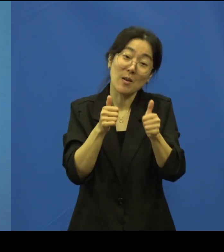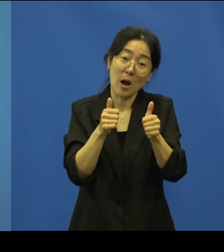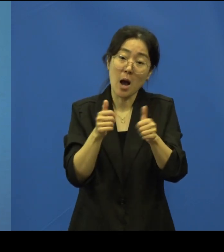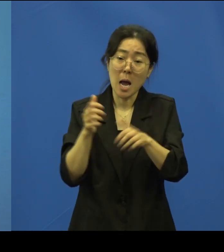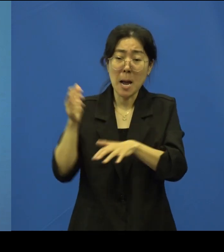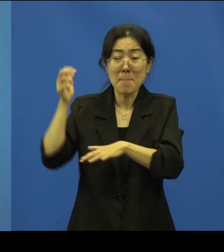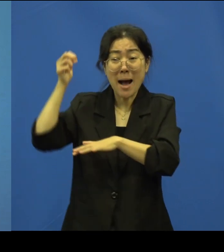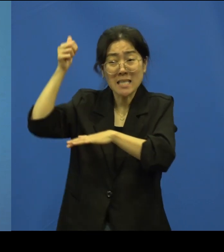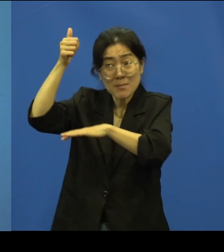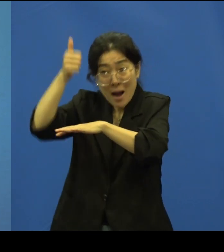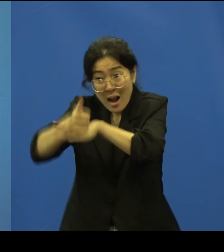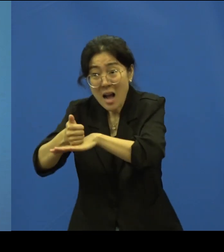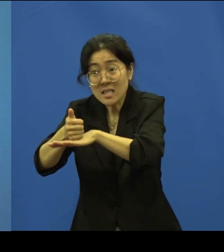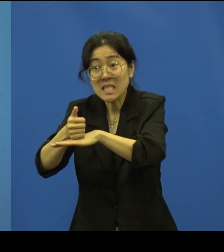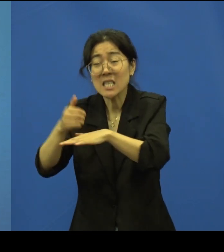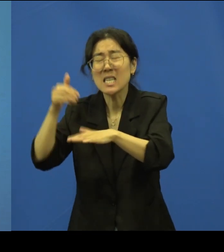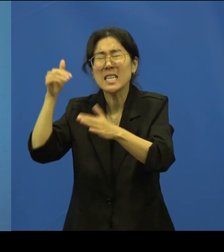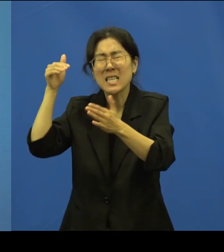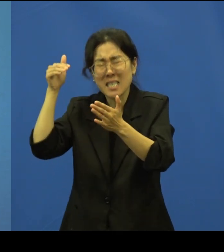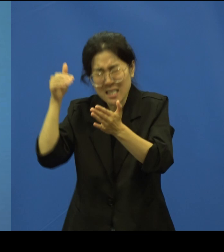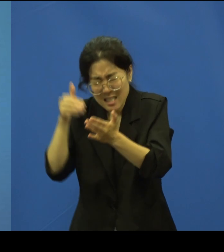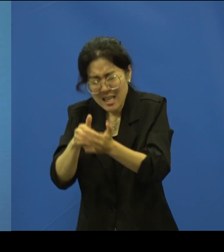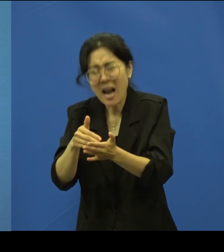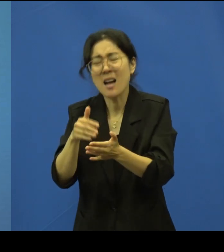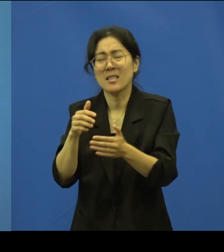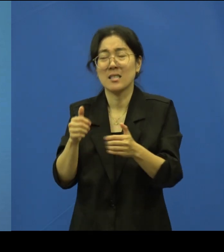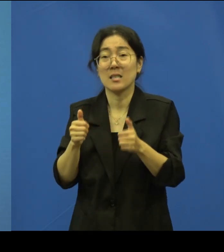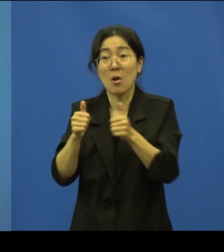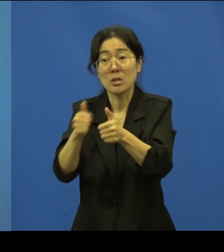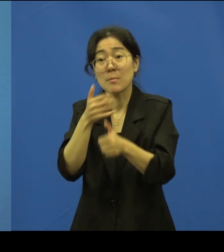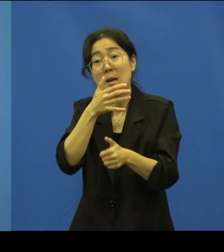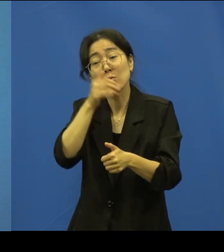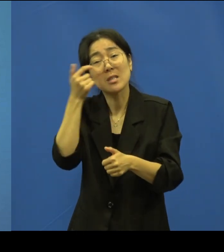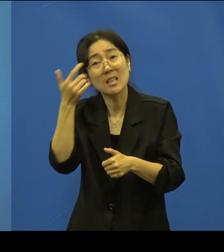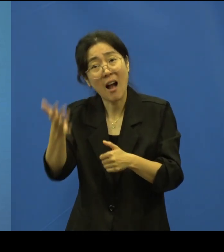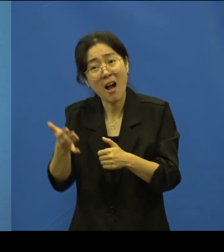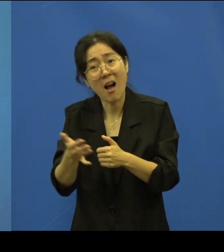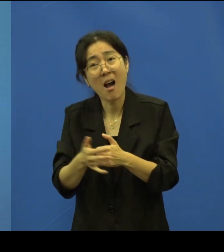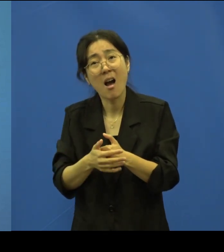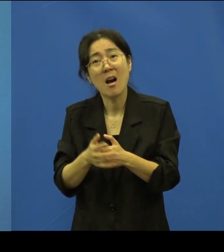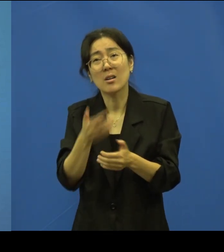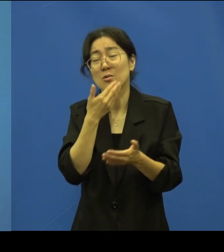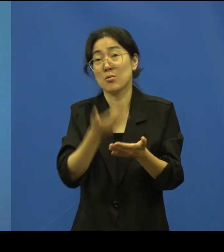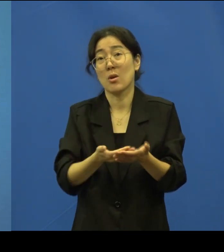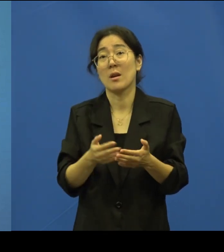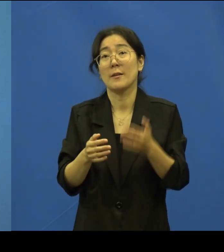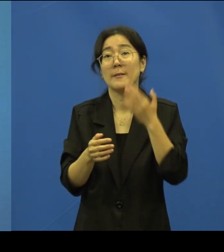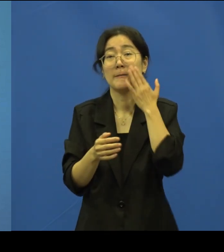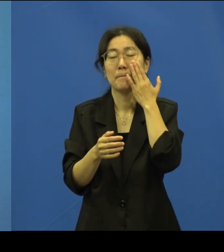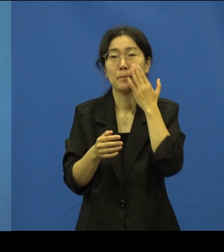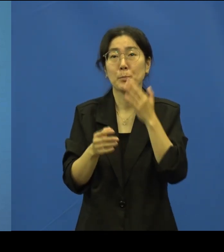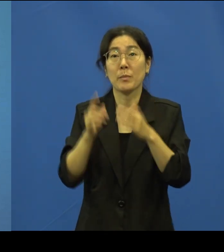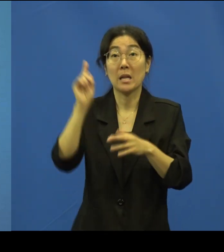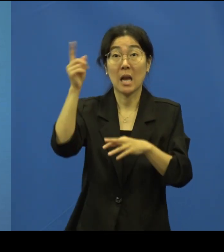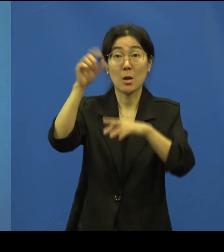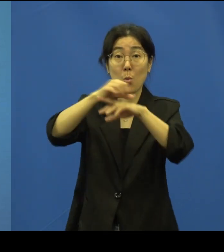것의 차이가 뭔가 하고 보면 다윗 때문에 많은 왕들, 그